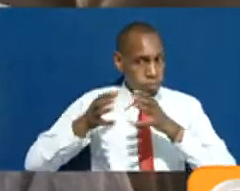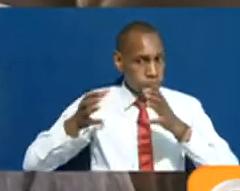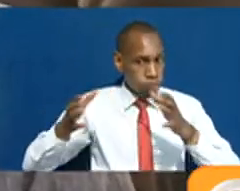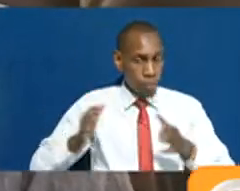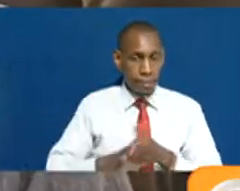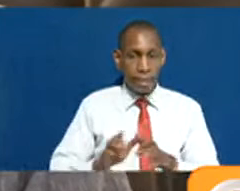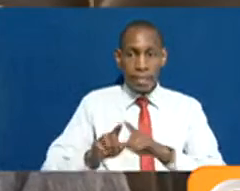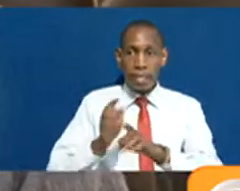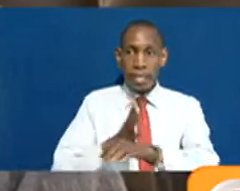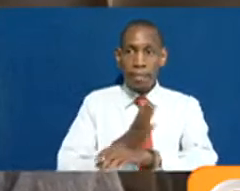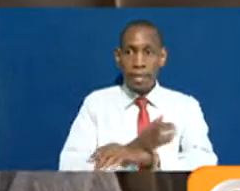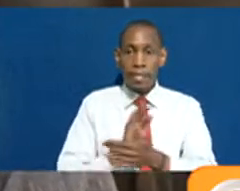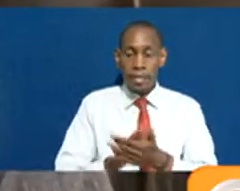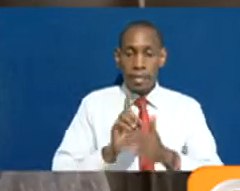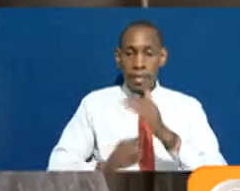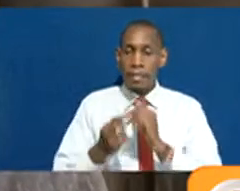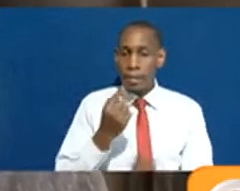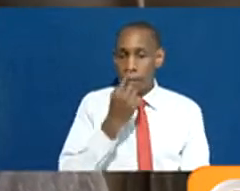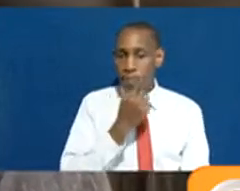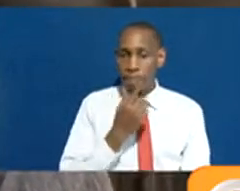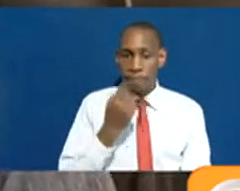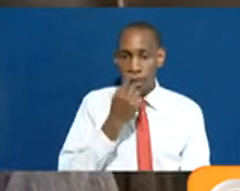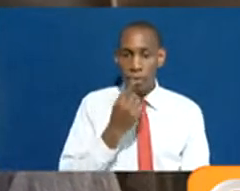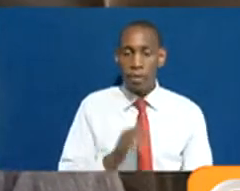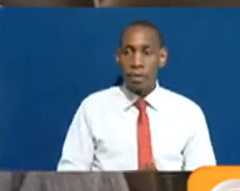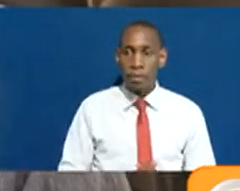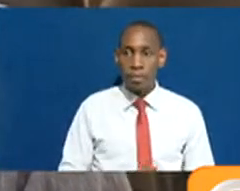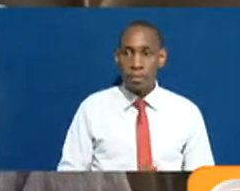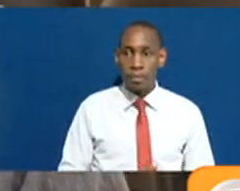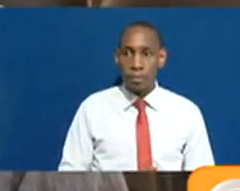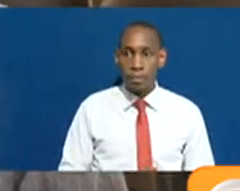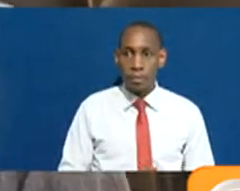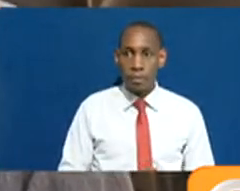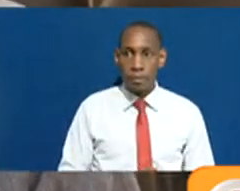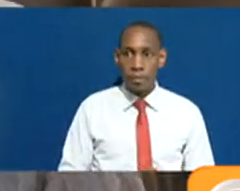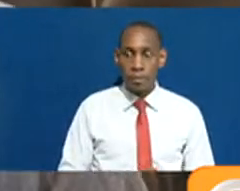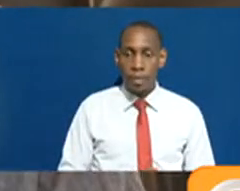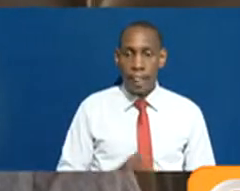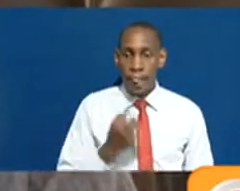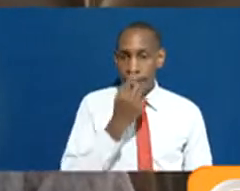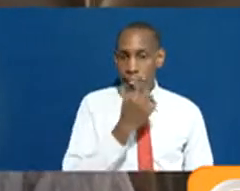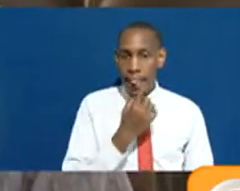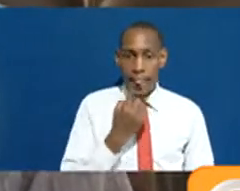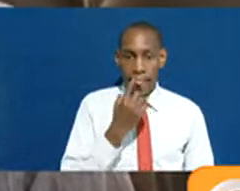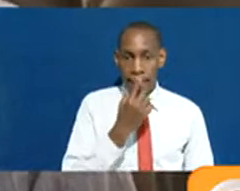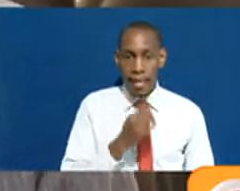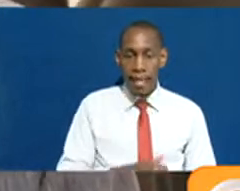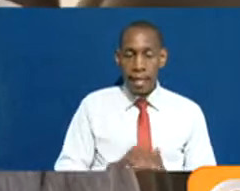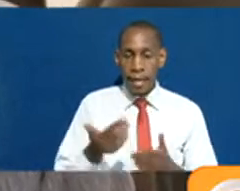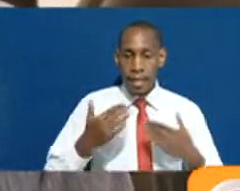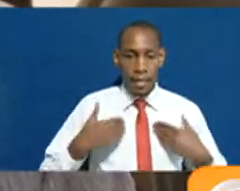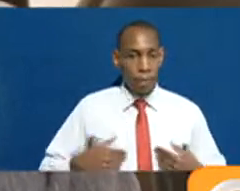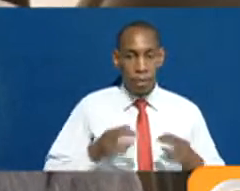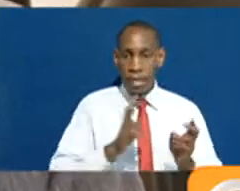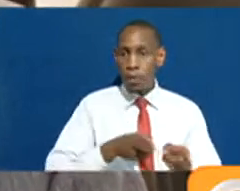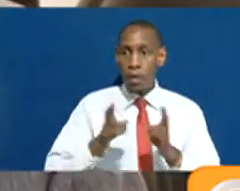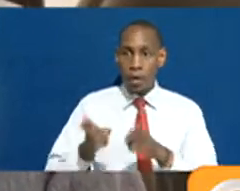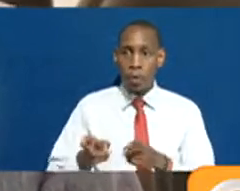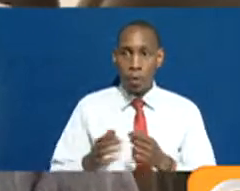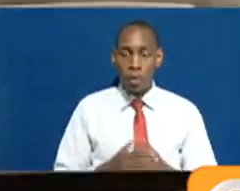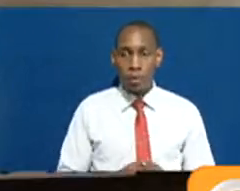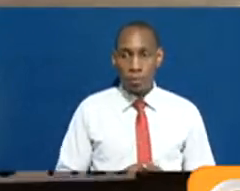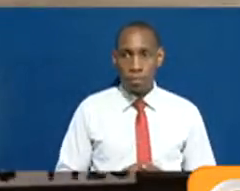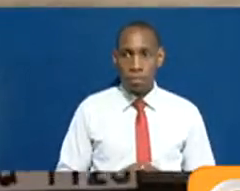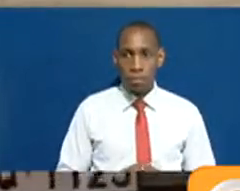also injuries inside the mouth. We saw a lot of injuries inside the mouth and on the tongue. Other organs were normal, other than being